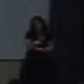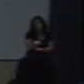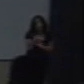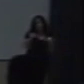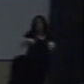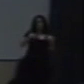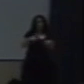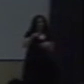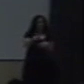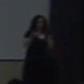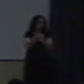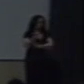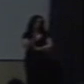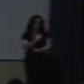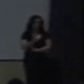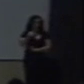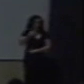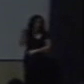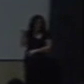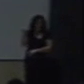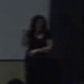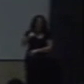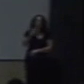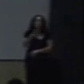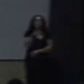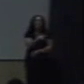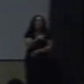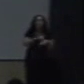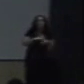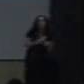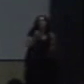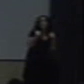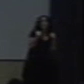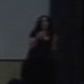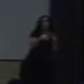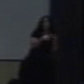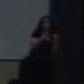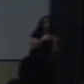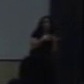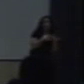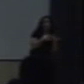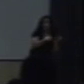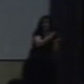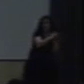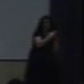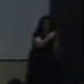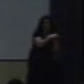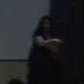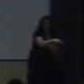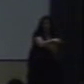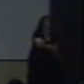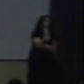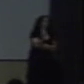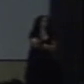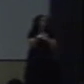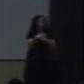no sé què ha passat, si ha estat responsabilitat, manca de responsabilitat social, si les associacions juvenils no han sabut vendre, que també és possible. Això per una banda, i després